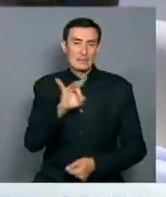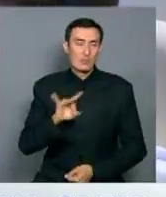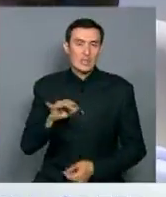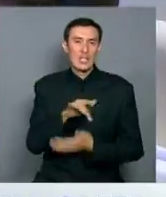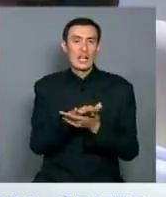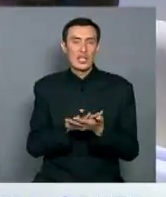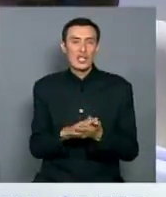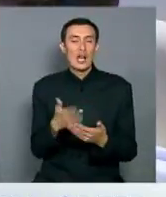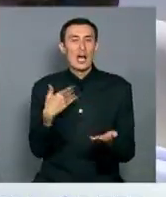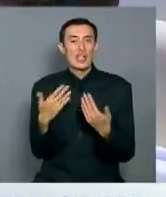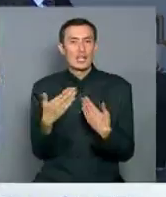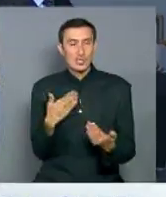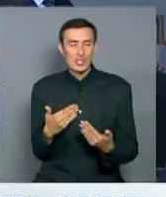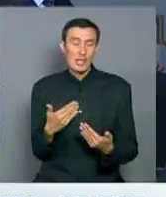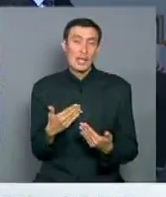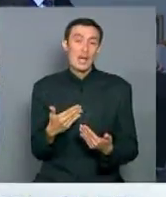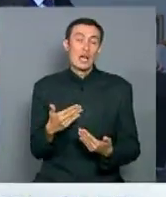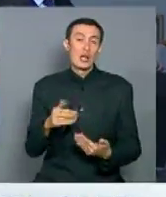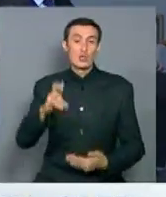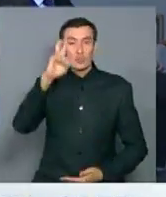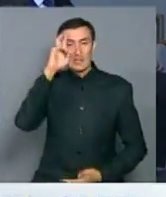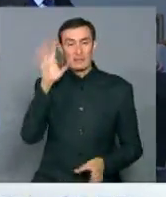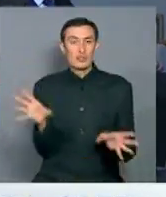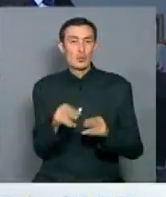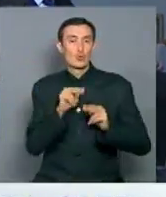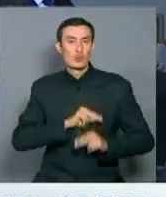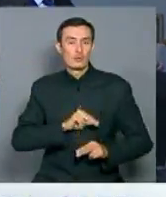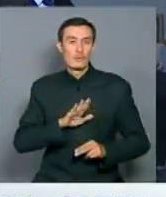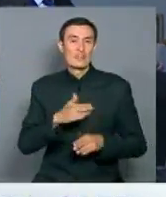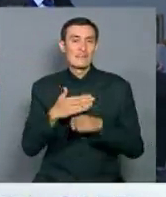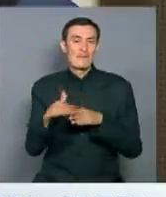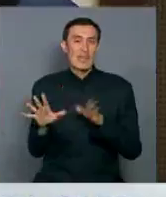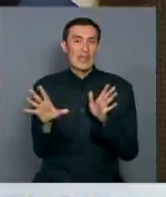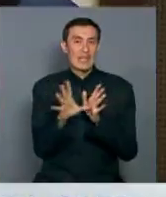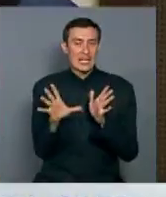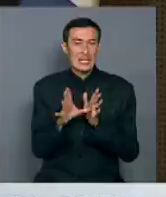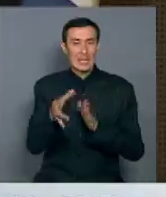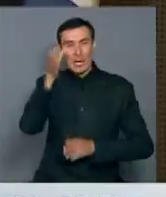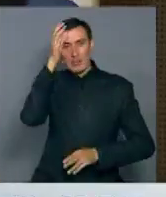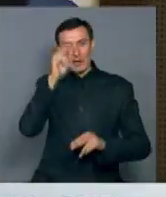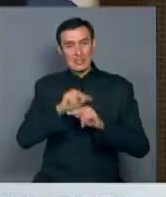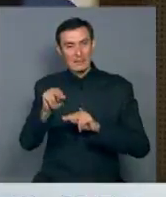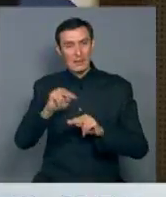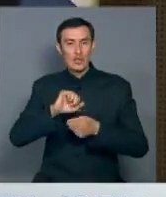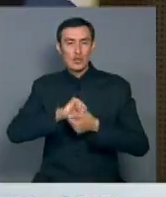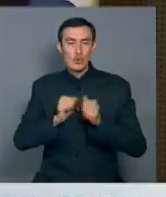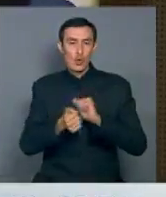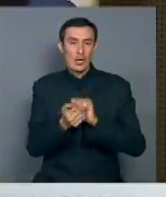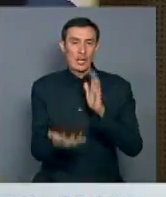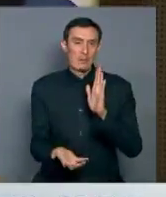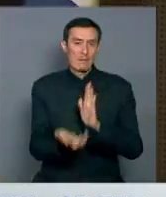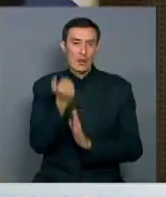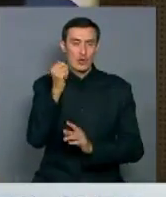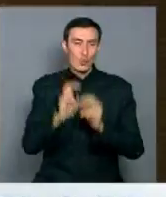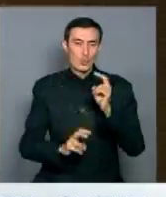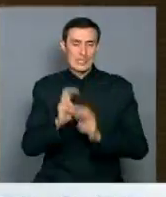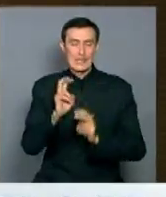аспекты дальнейших взаимоотношений. Отмечу, страны сотрудничают в основном в сфере энергетики, образования и горнодобывающей отрасли.